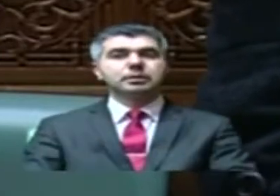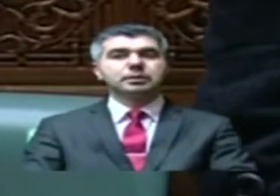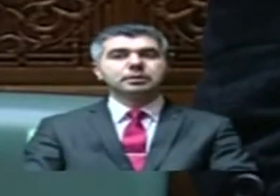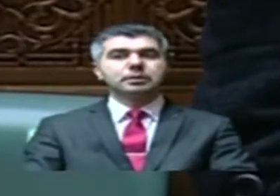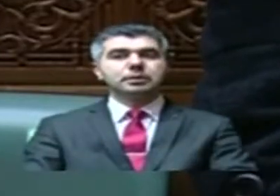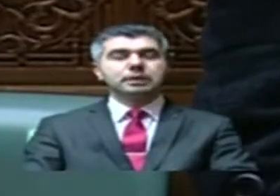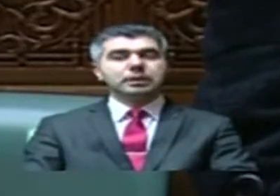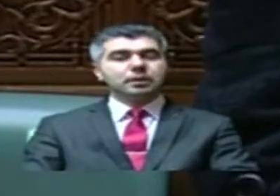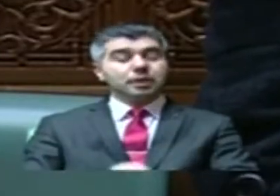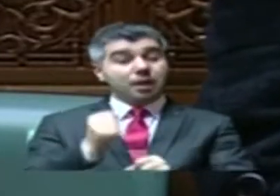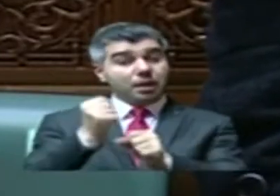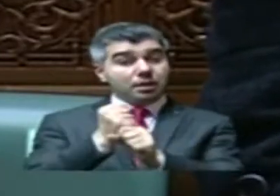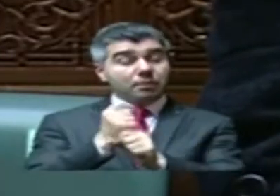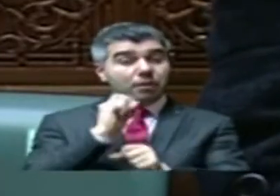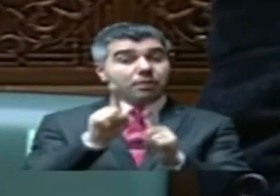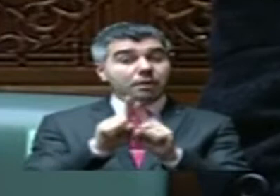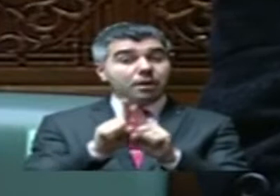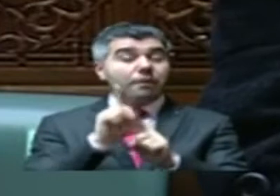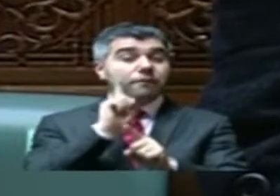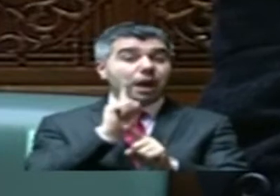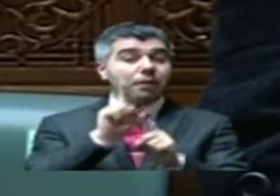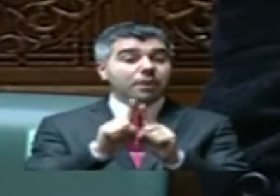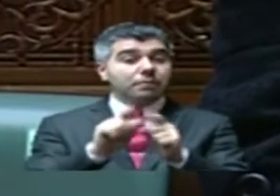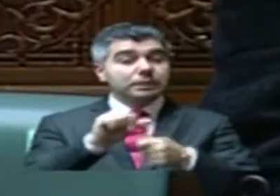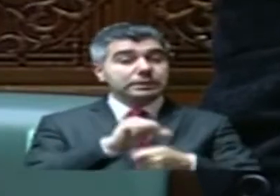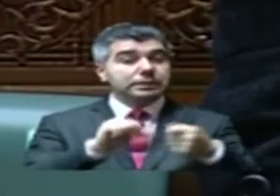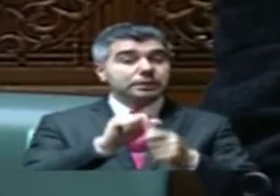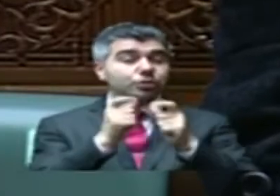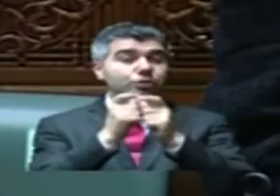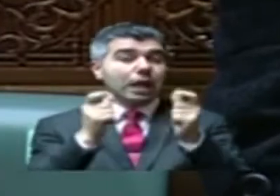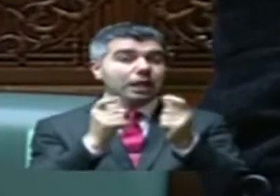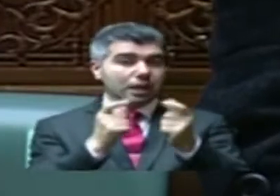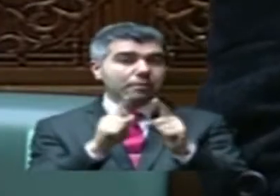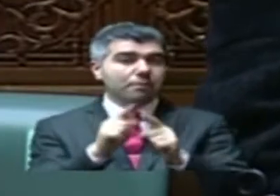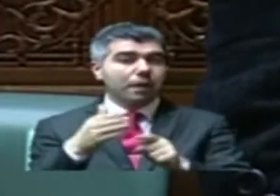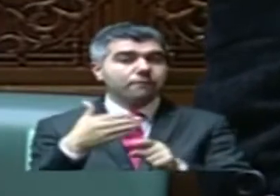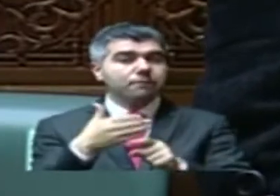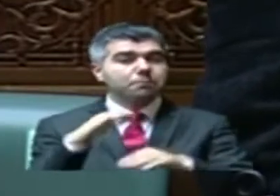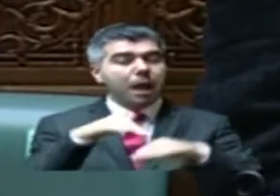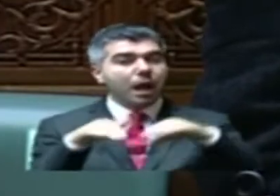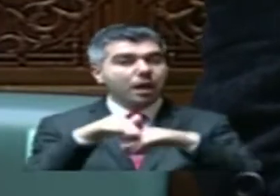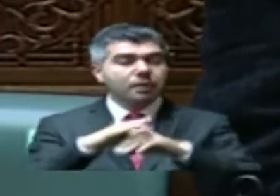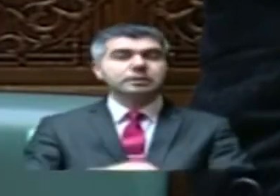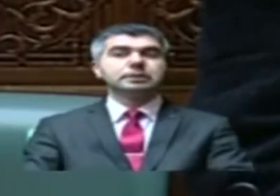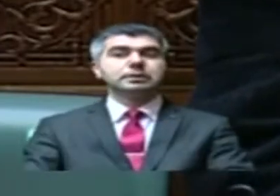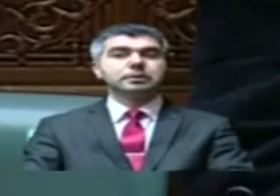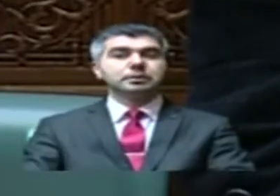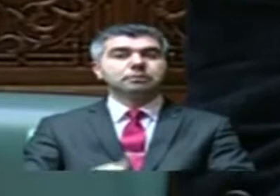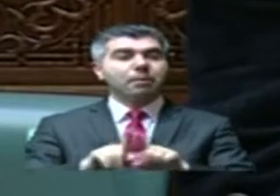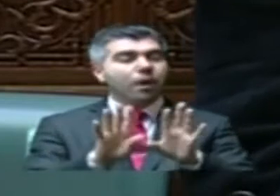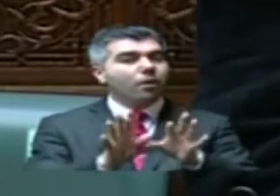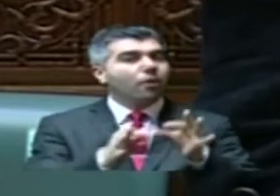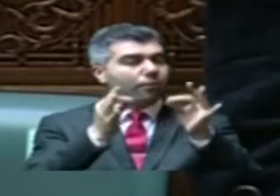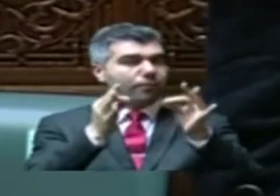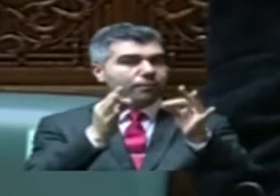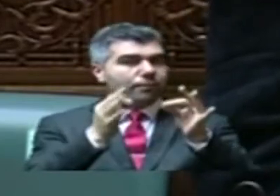عمالة النساء الصناعات التحويلية له خصوصيته، ومن خلال رصد